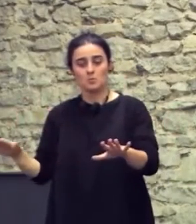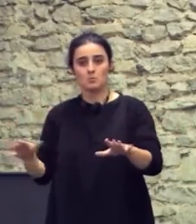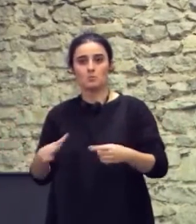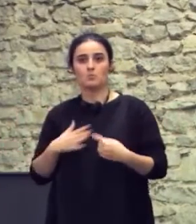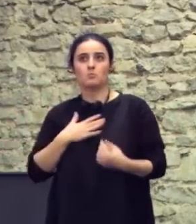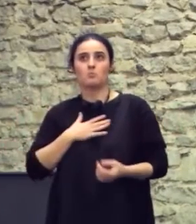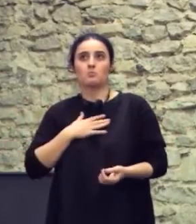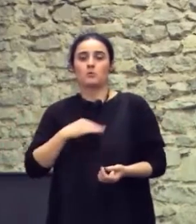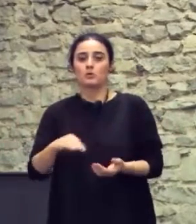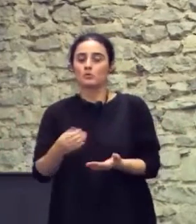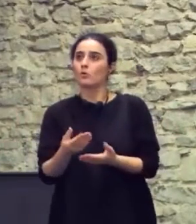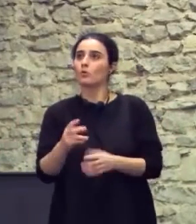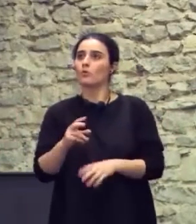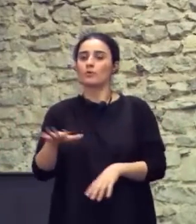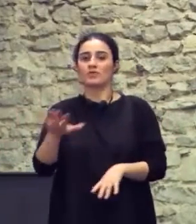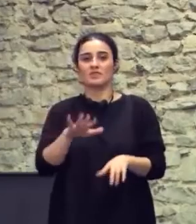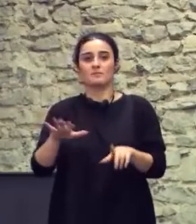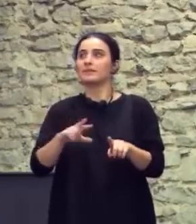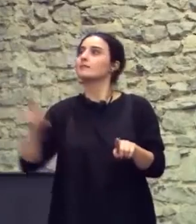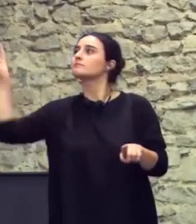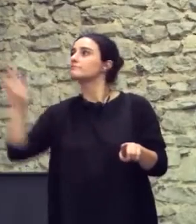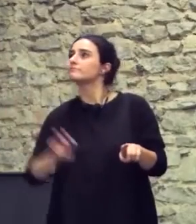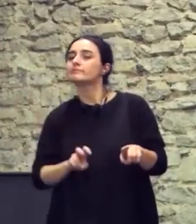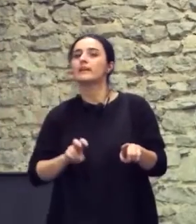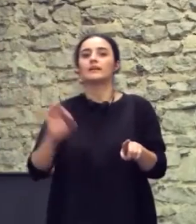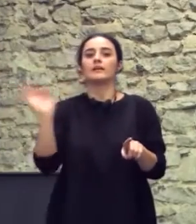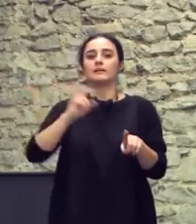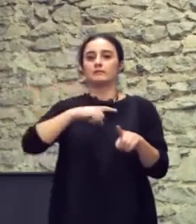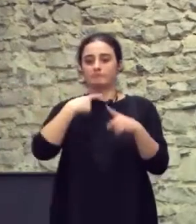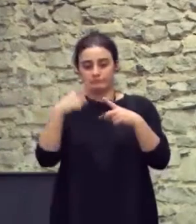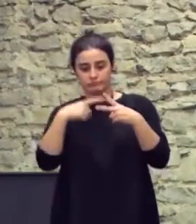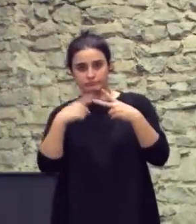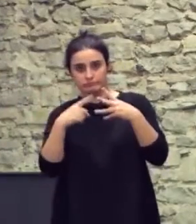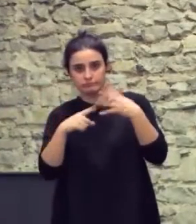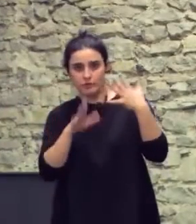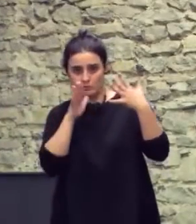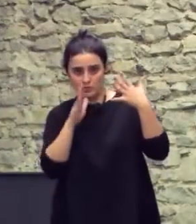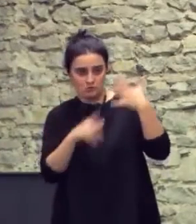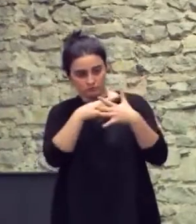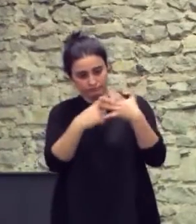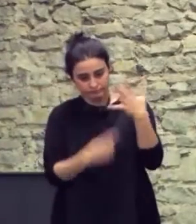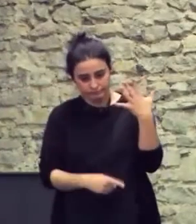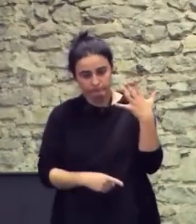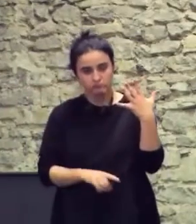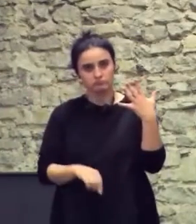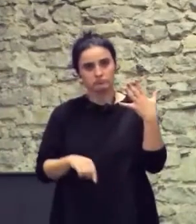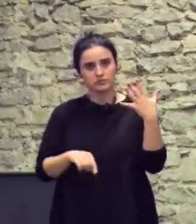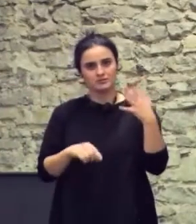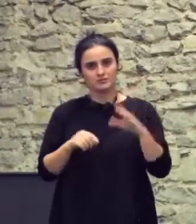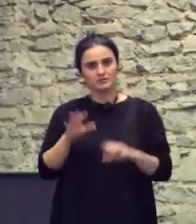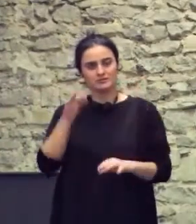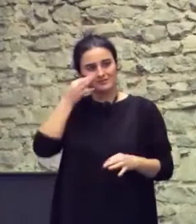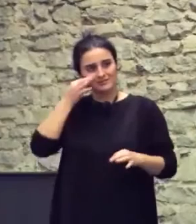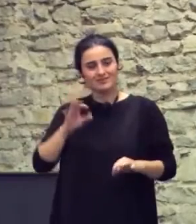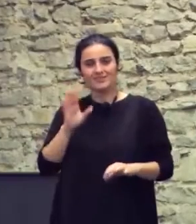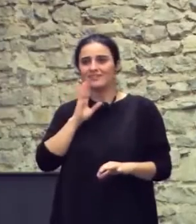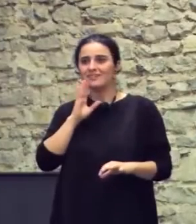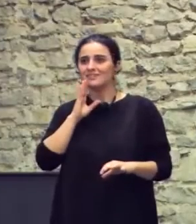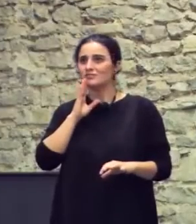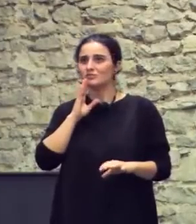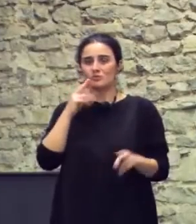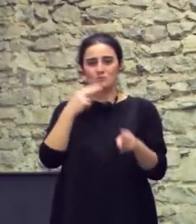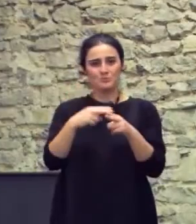medio, jatorri elementuak medio, beste elementu batzuk medio, ez? Nik uste dut hain zuzen ere, errealitate horiek direla gehien definitzen